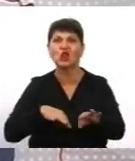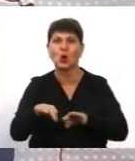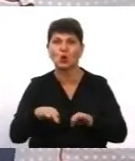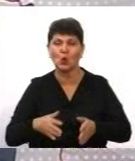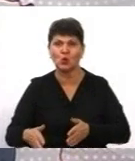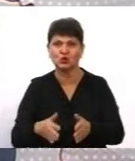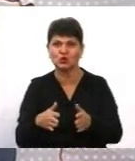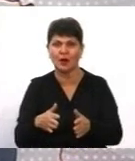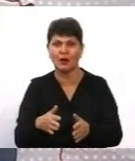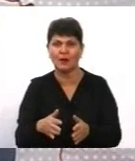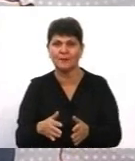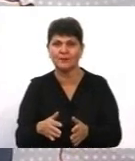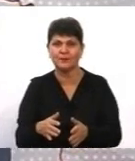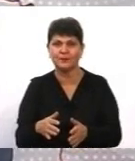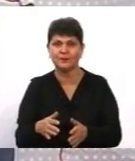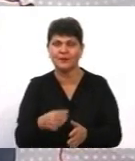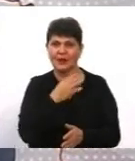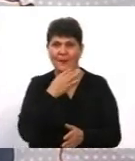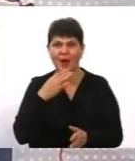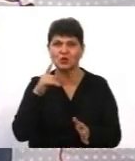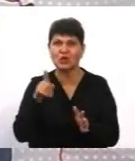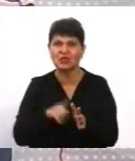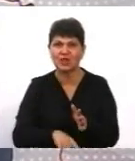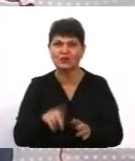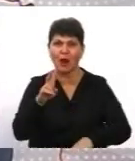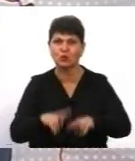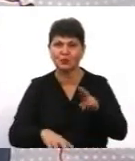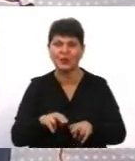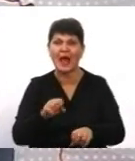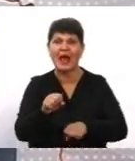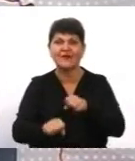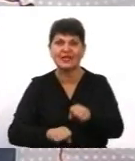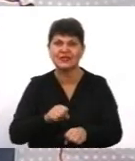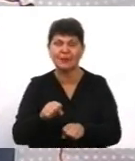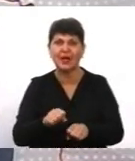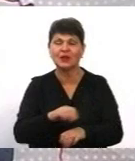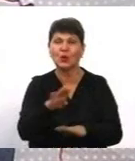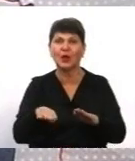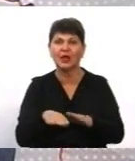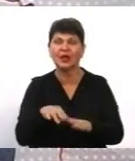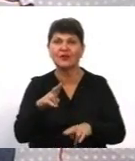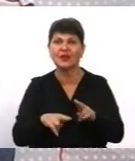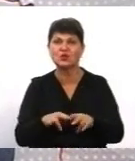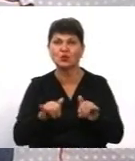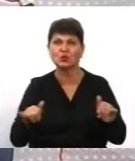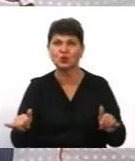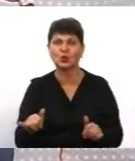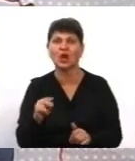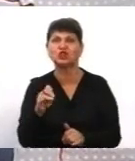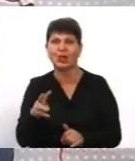співрозмірні і набагато дешевше будувати велосипедну інфраструктуру і утримувати її, ніж дорожню. Якщо